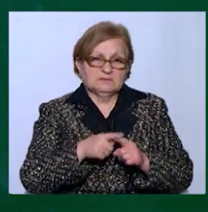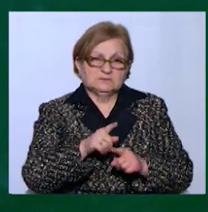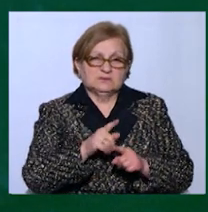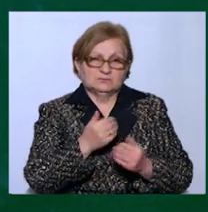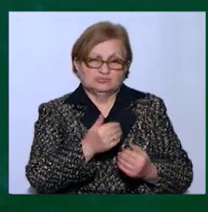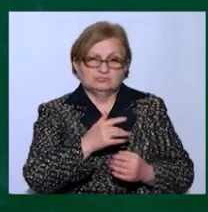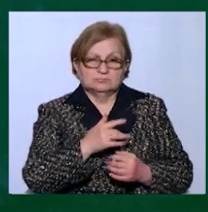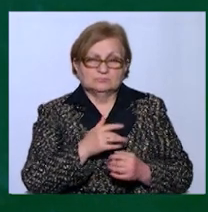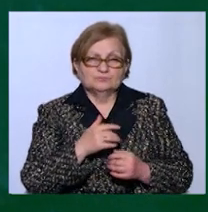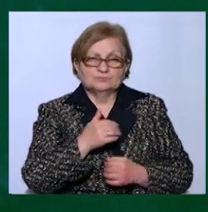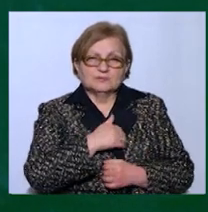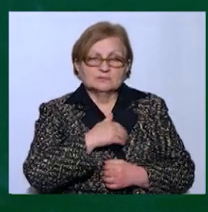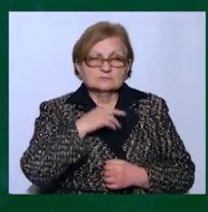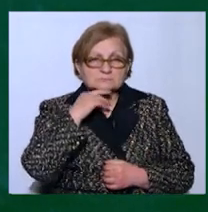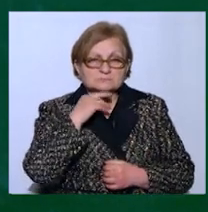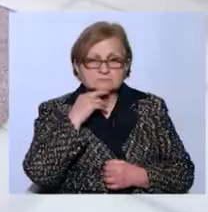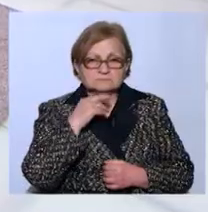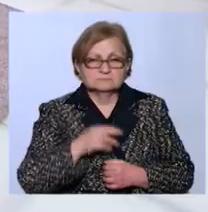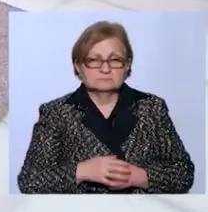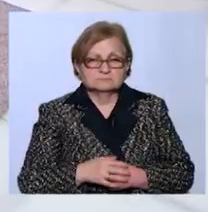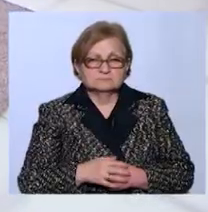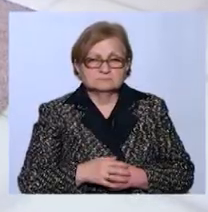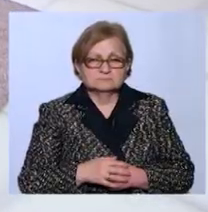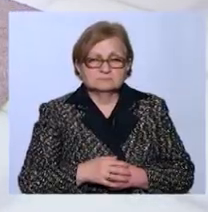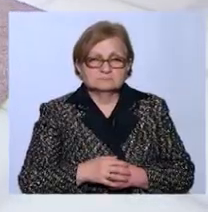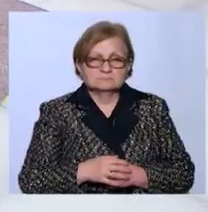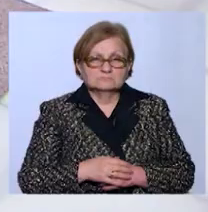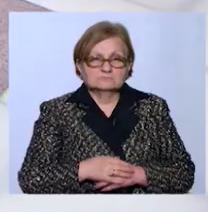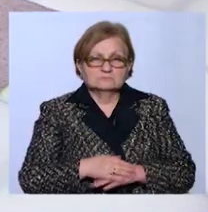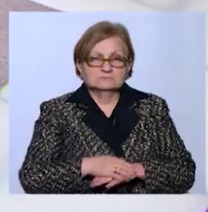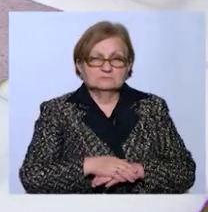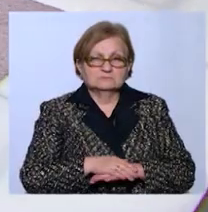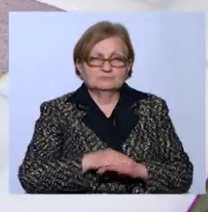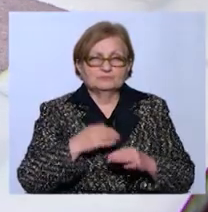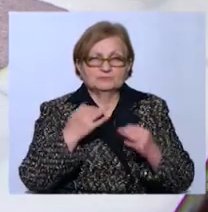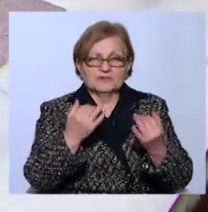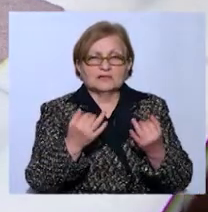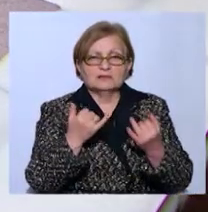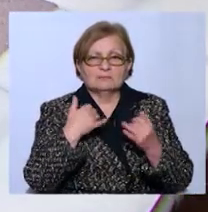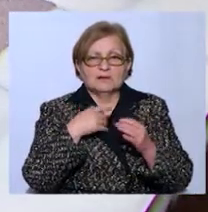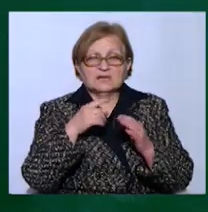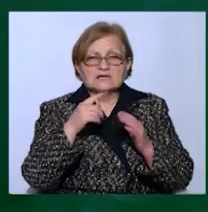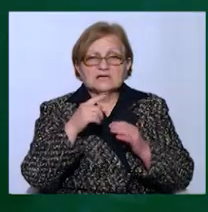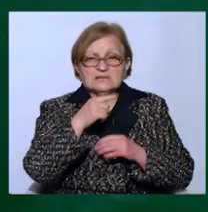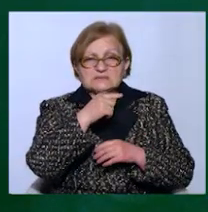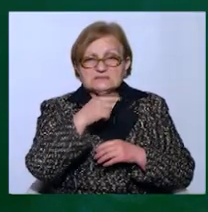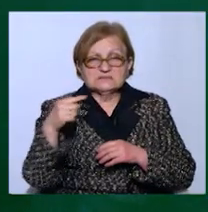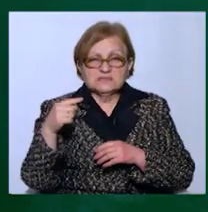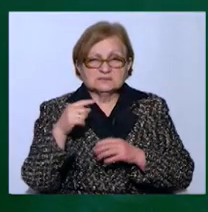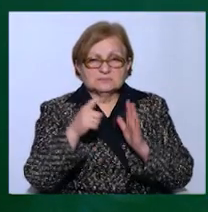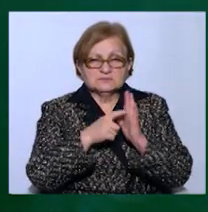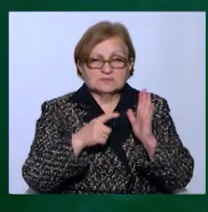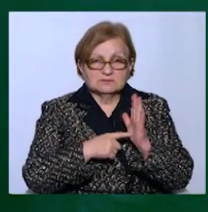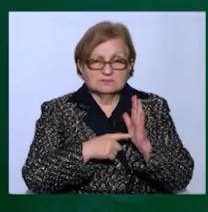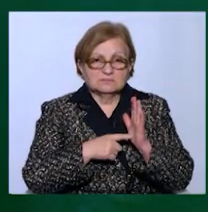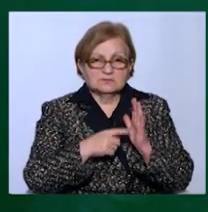მათემატიკის. მინდა ყურადღებით თავუფიქრეთ ახლა ამ საკითხს, რასაც ქვია წილადების გაყოფა. მე ერთი გაკვეთილი და